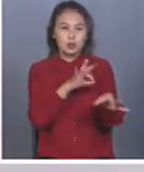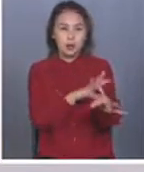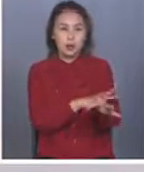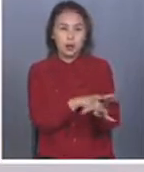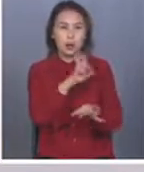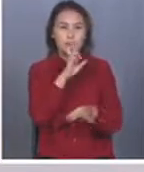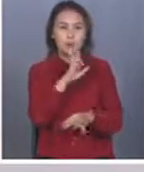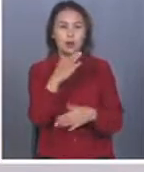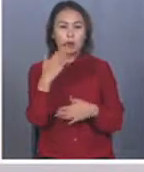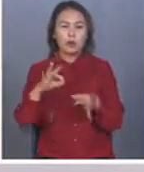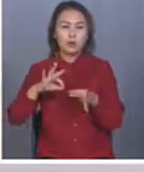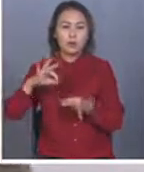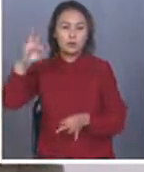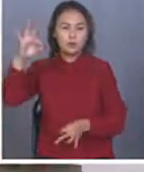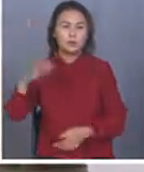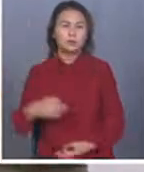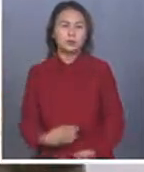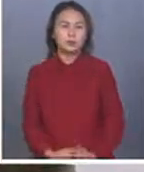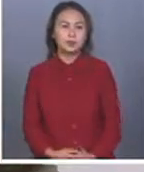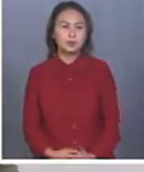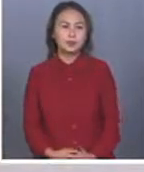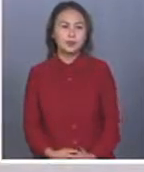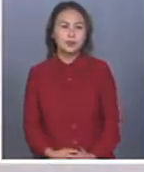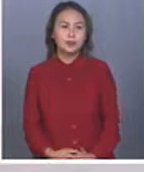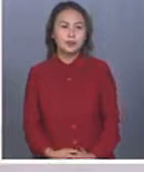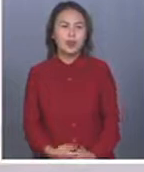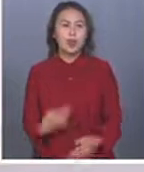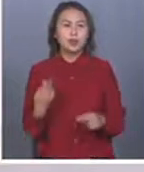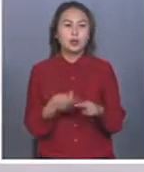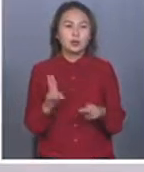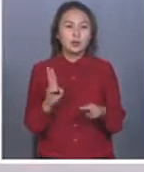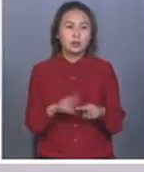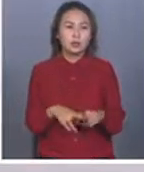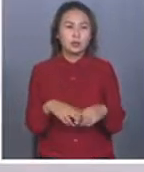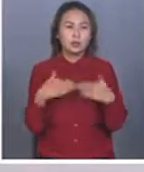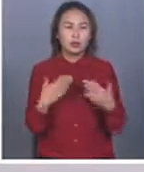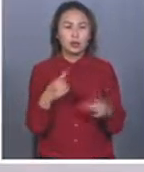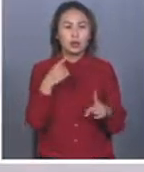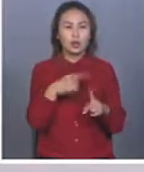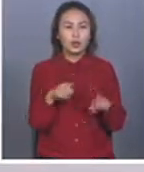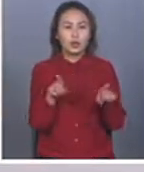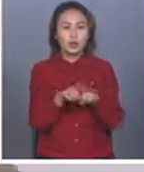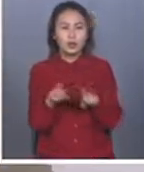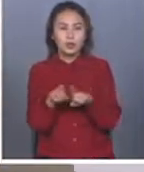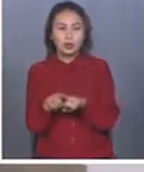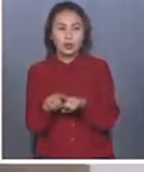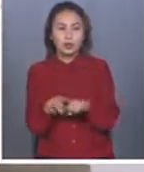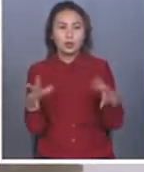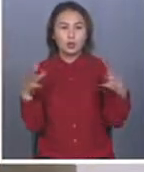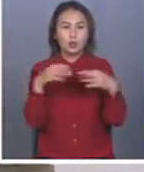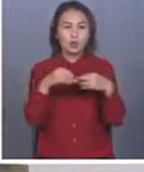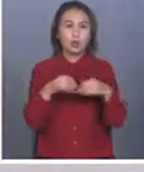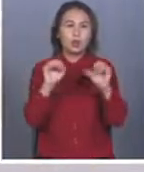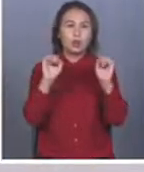ол тік төртбұрыштың ені. Сондықтан біз білеміз ғой, иә, ұқсас әріптерді топтастыруға болады. Сонда